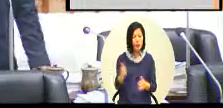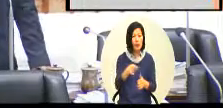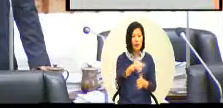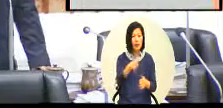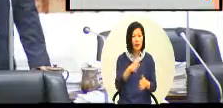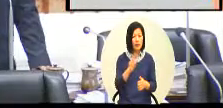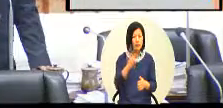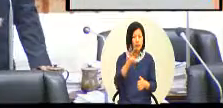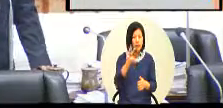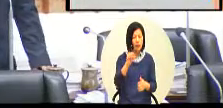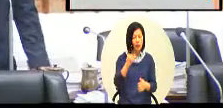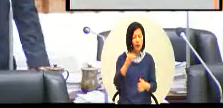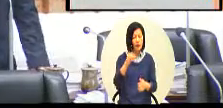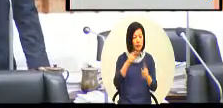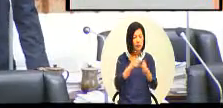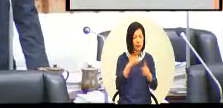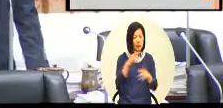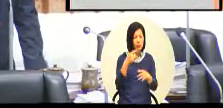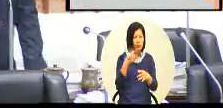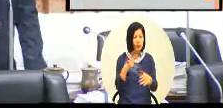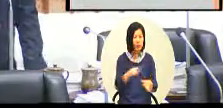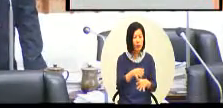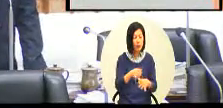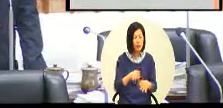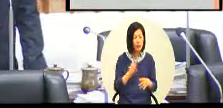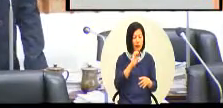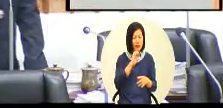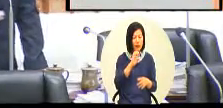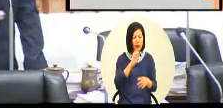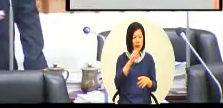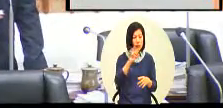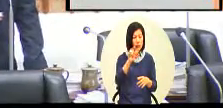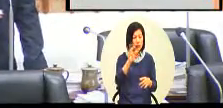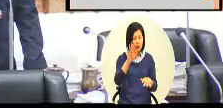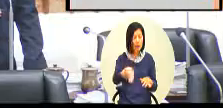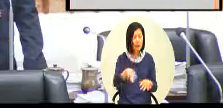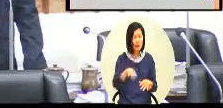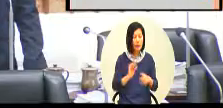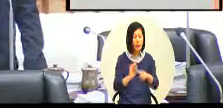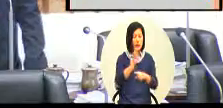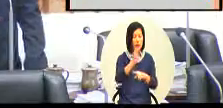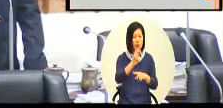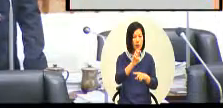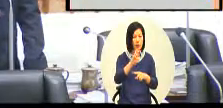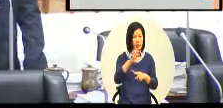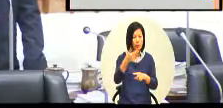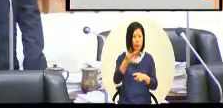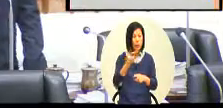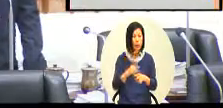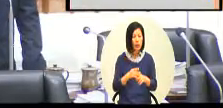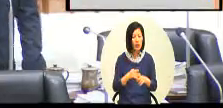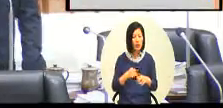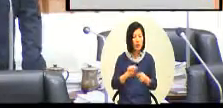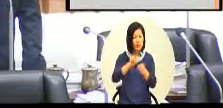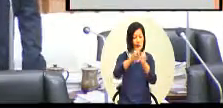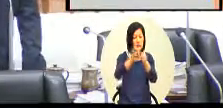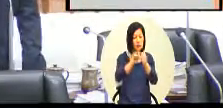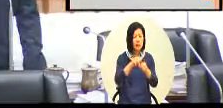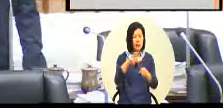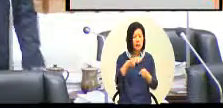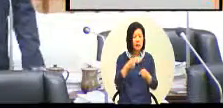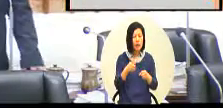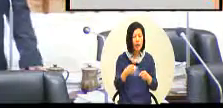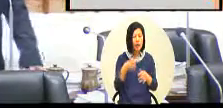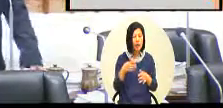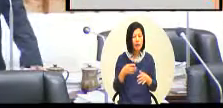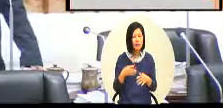那45岁以下的仅有26%，在人力成长的缓慢而且面临老化，现在已